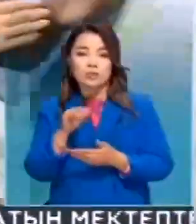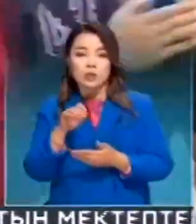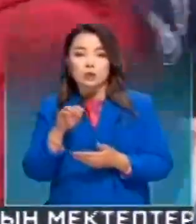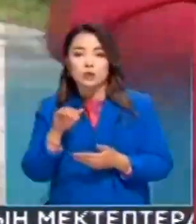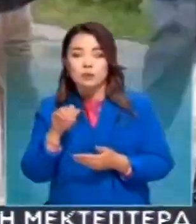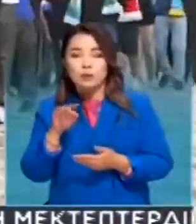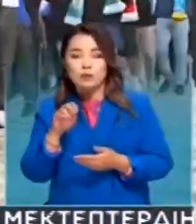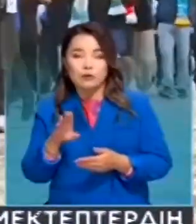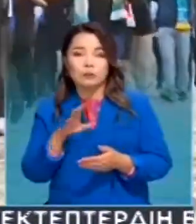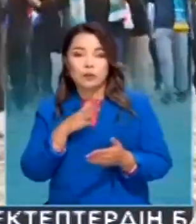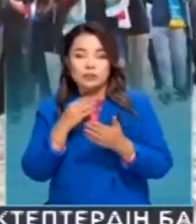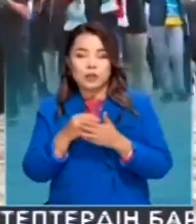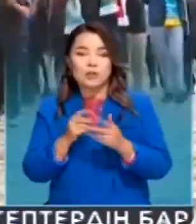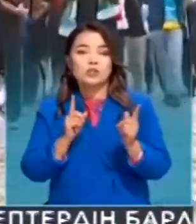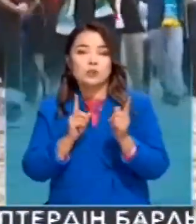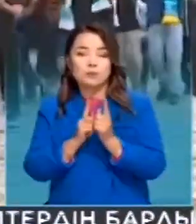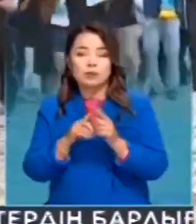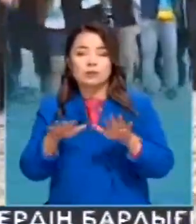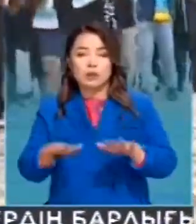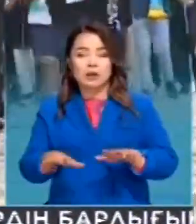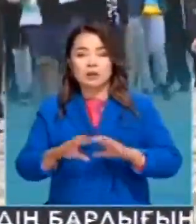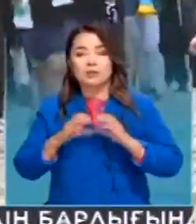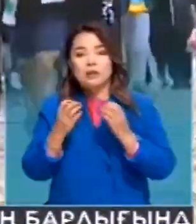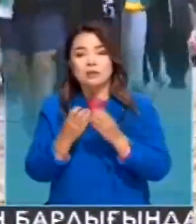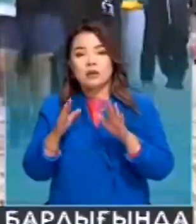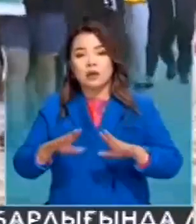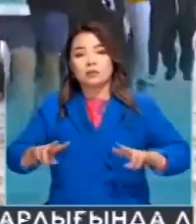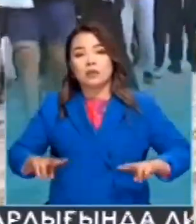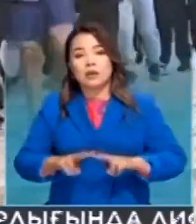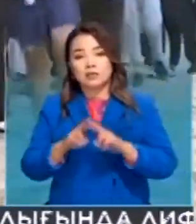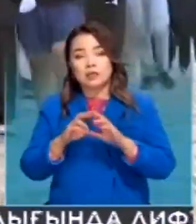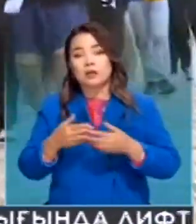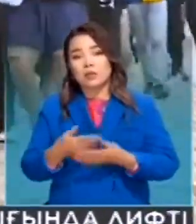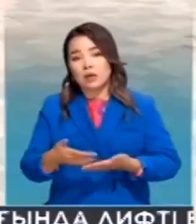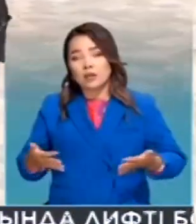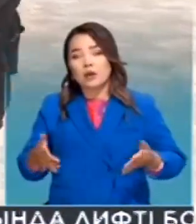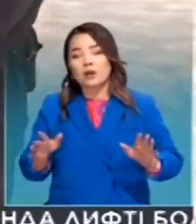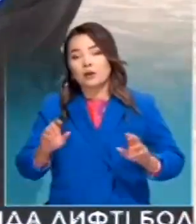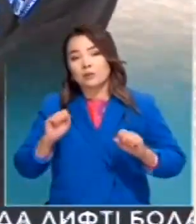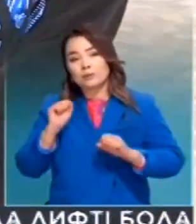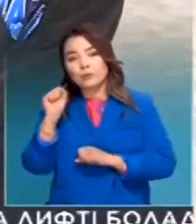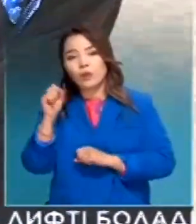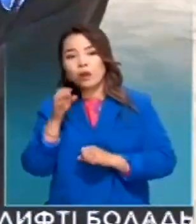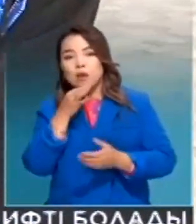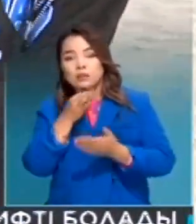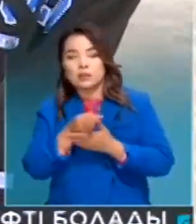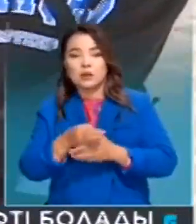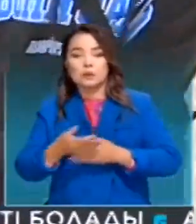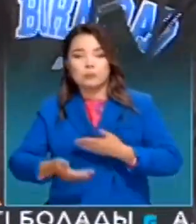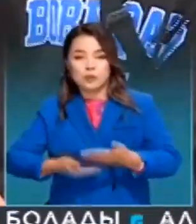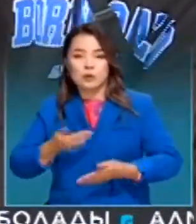атындағы жекпе-жек сарайының алдынан Астана Арена стадионына дейін түрлі орандар айтып жаяу жүріп өтті.